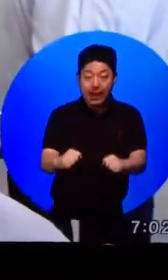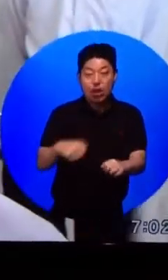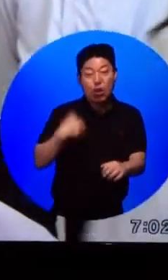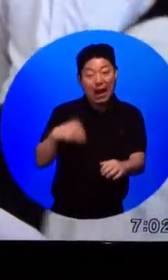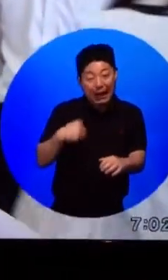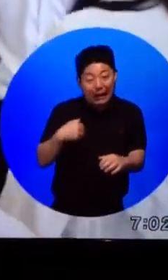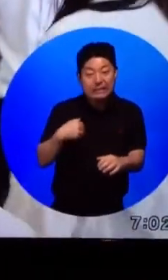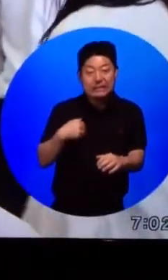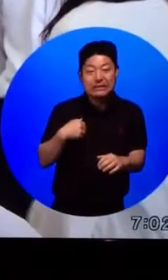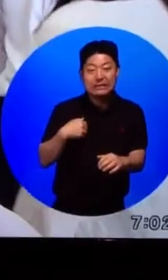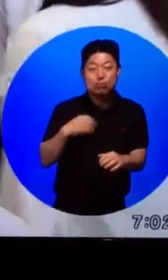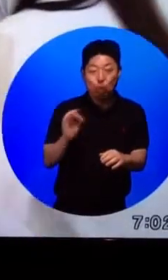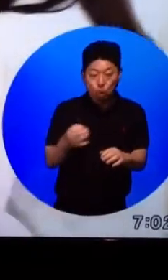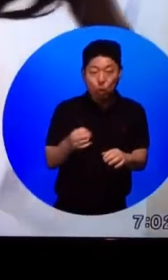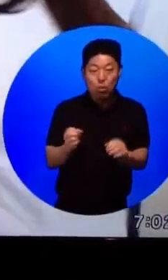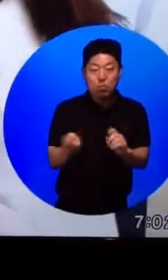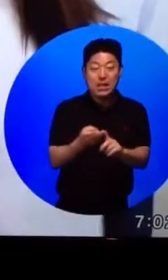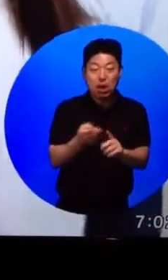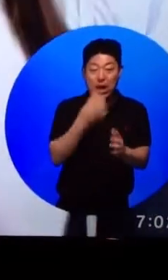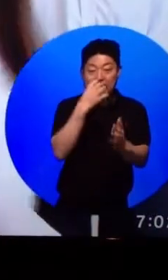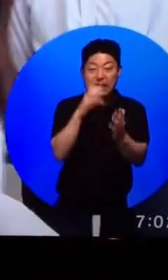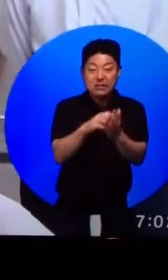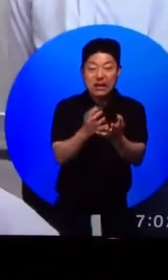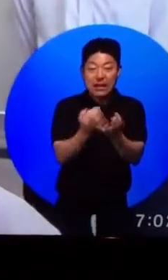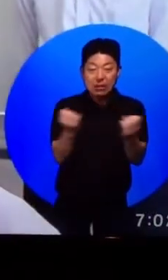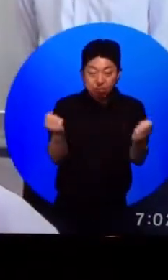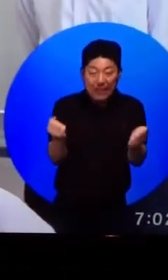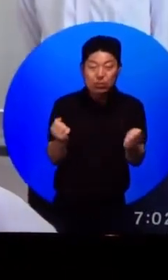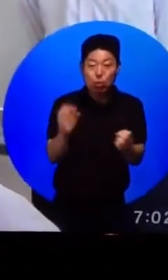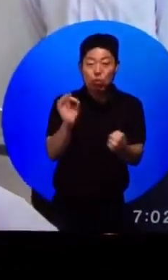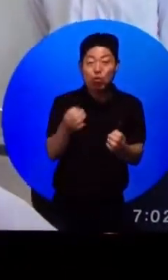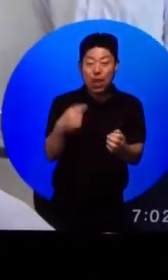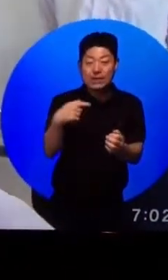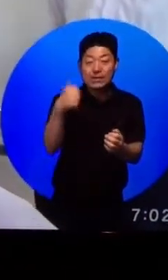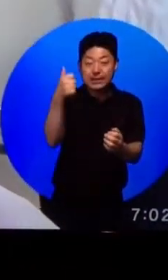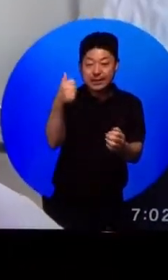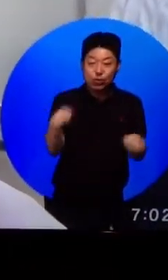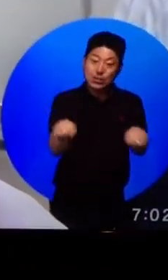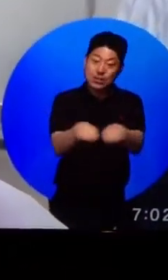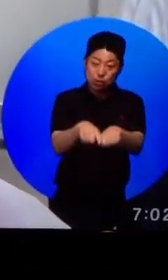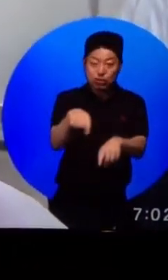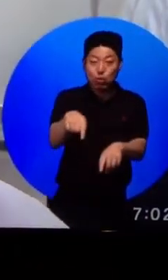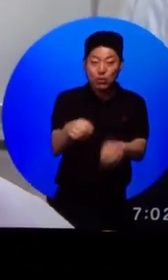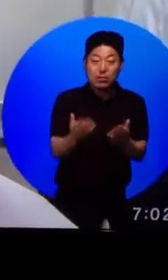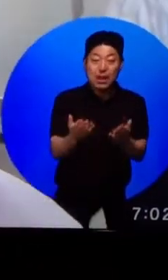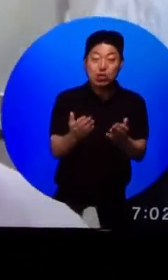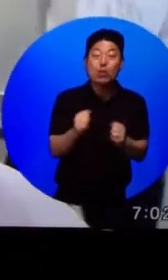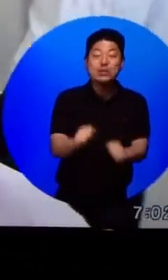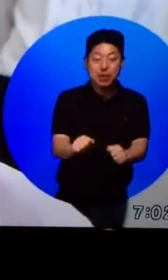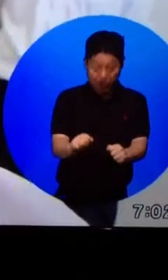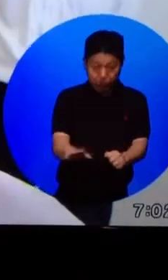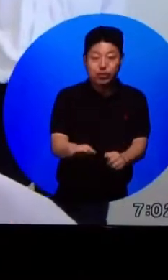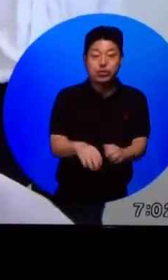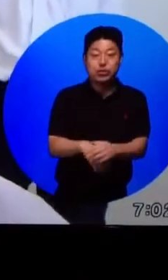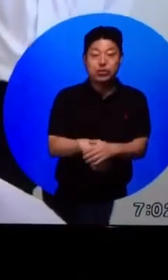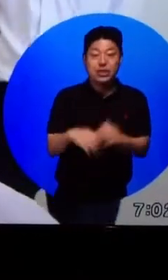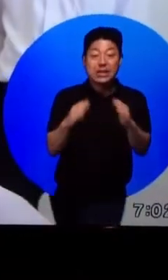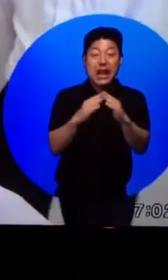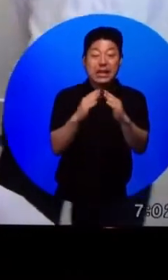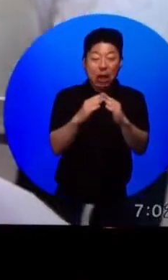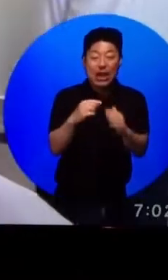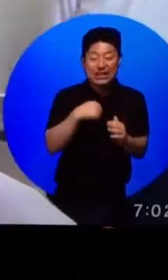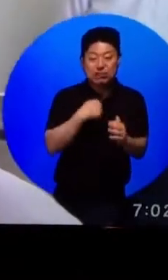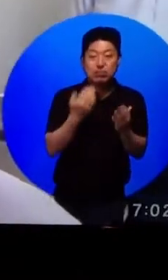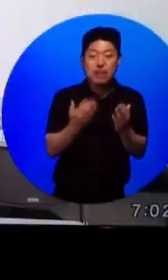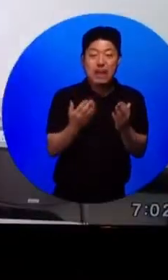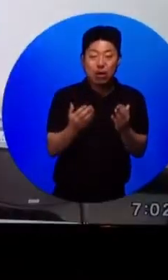家に分かるやつして、分からないやつ、漢字とかいっぱい入ったやつ、先生と一緒に僕にします